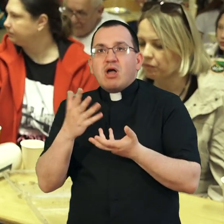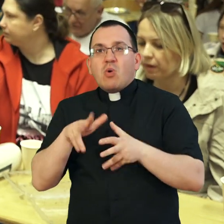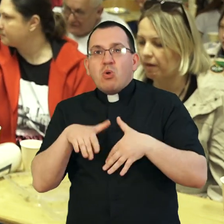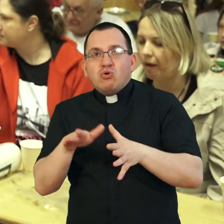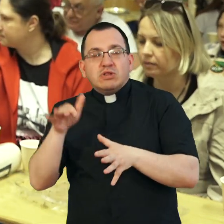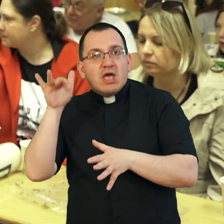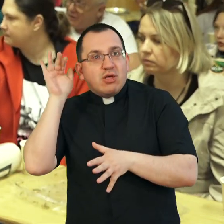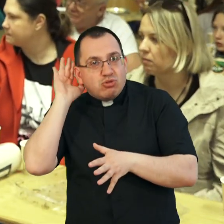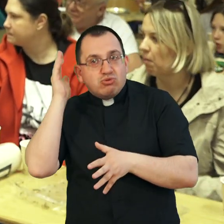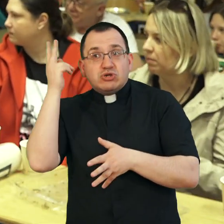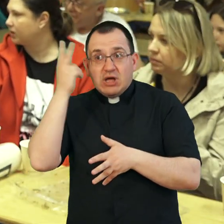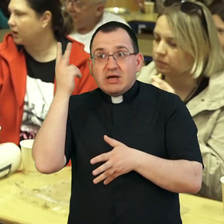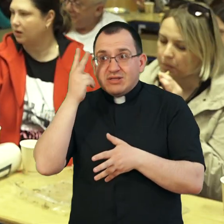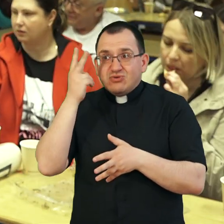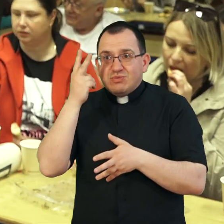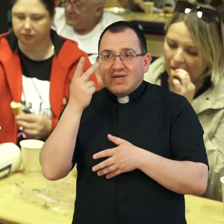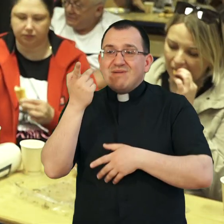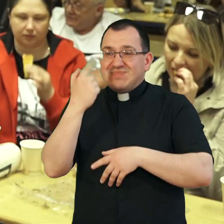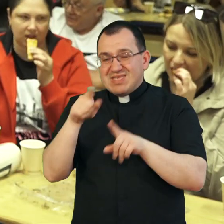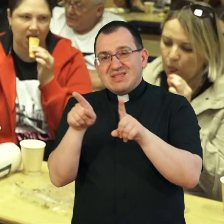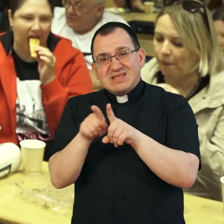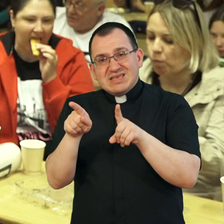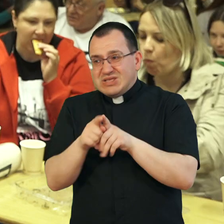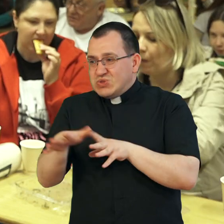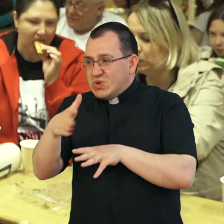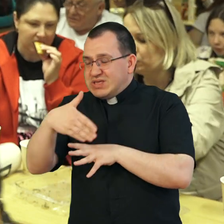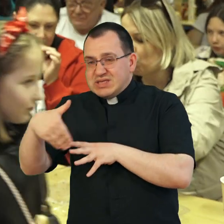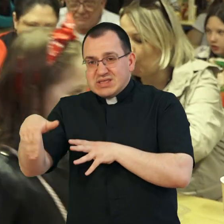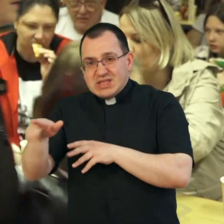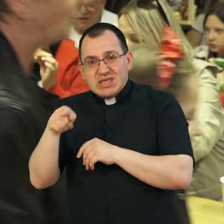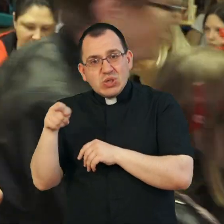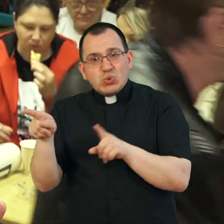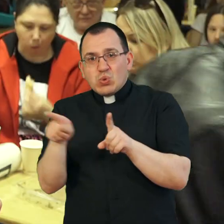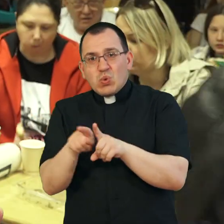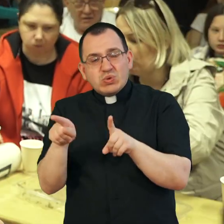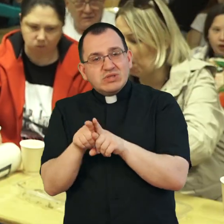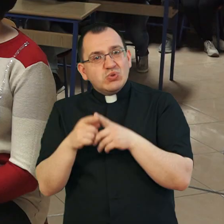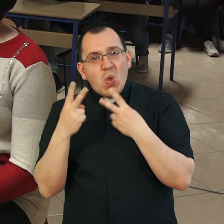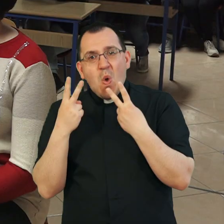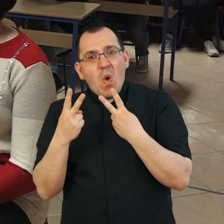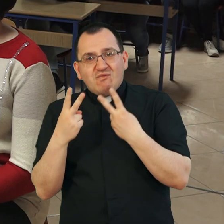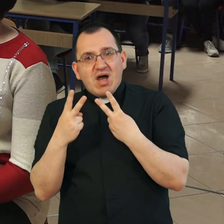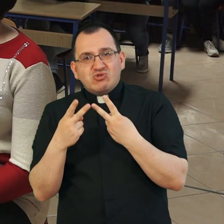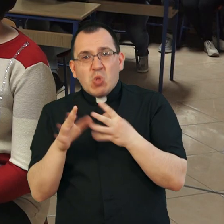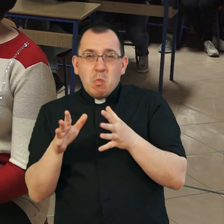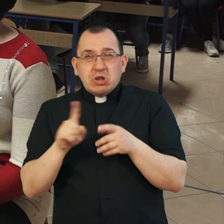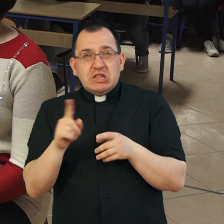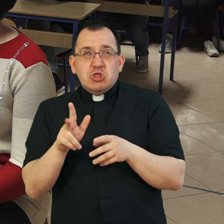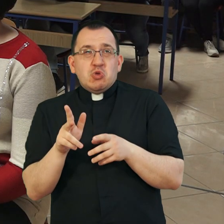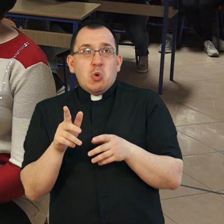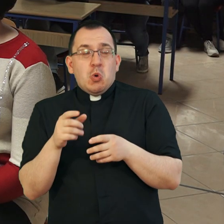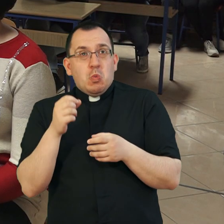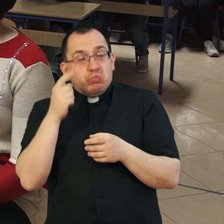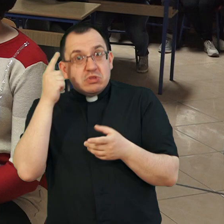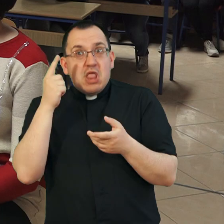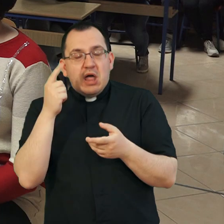nešto. A i mislim da je i za njih, znate, onako malo, možda i neočekivano, mislim da žele to